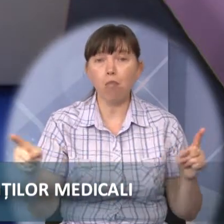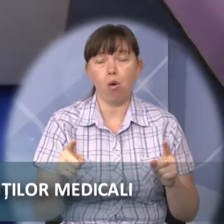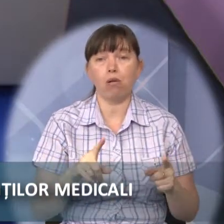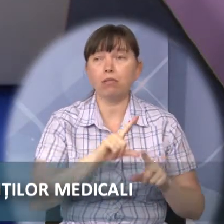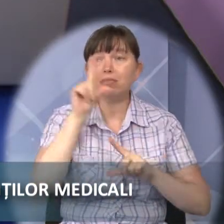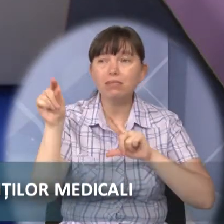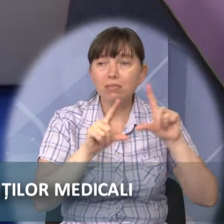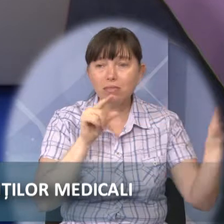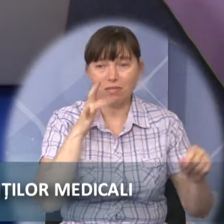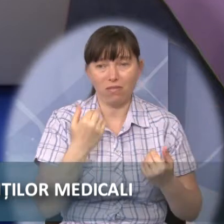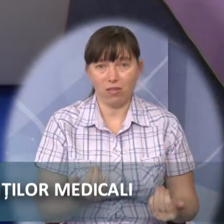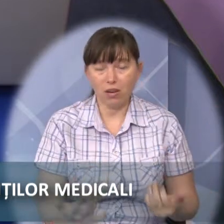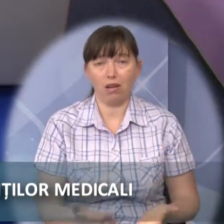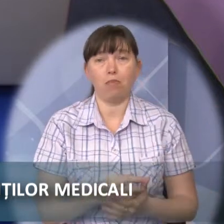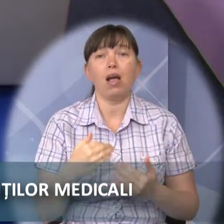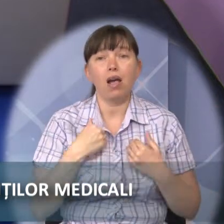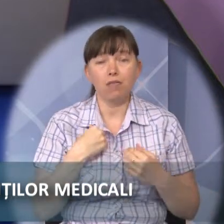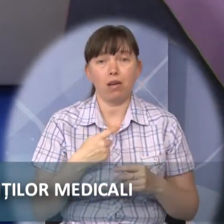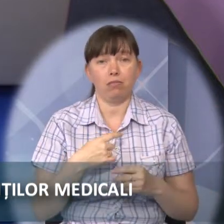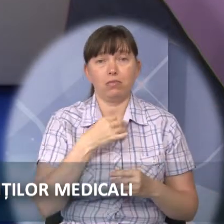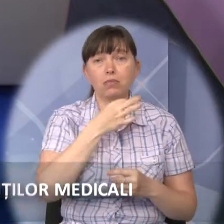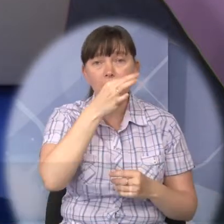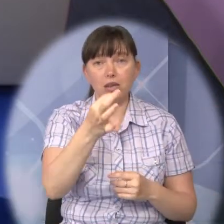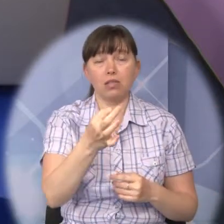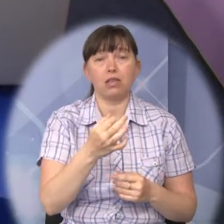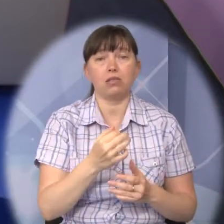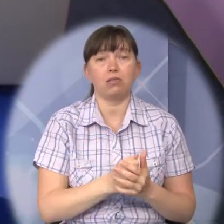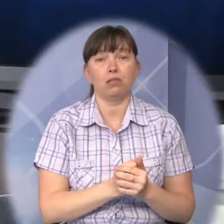globalizării, migrației totale, aș vrea să mă adresez la